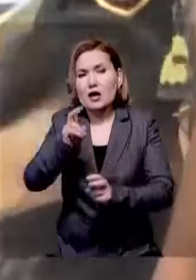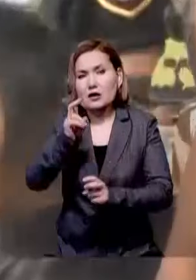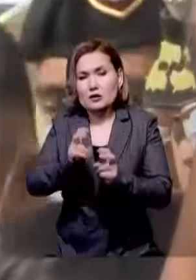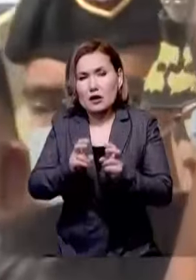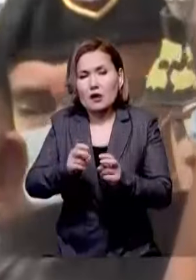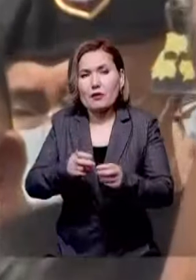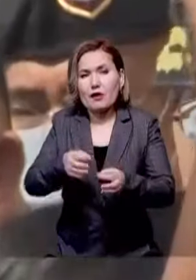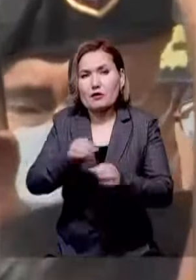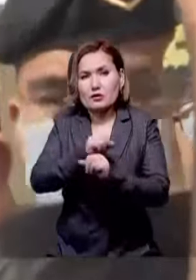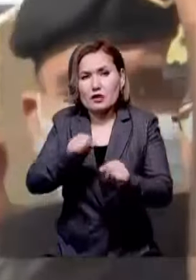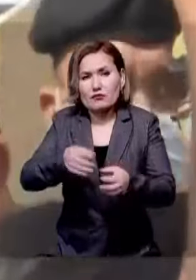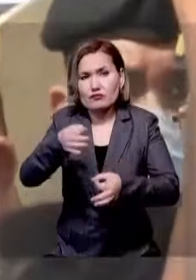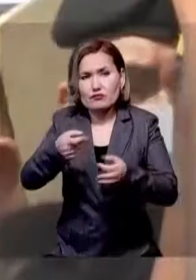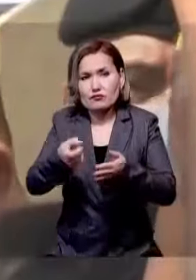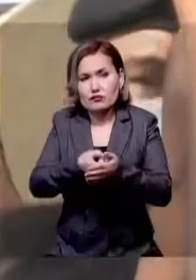медициналық сараптама жүргізу.